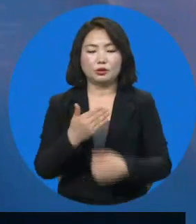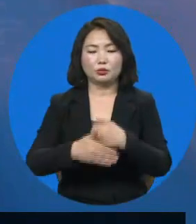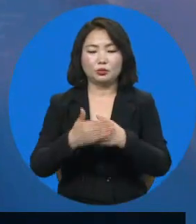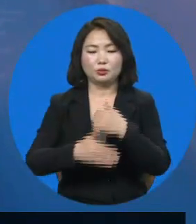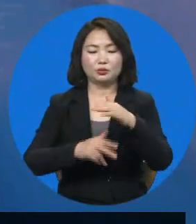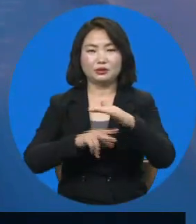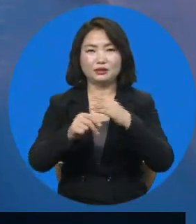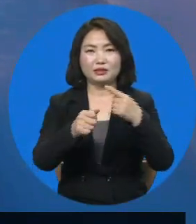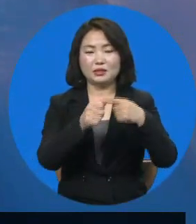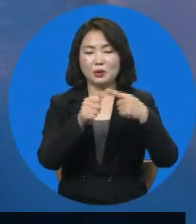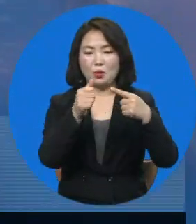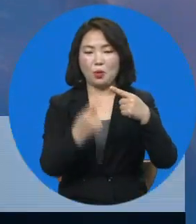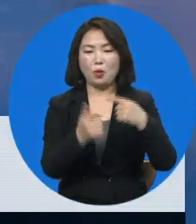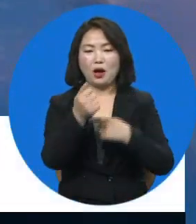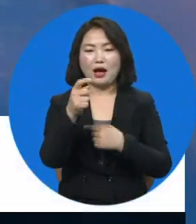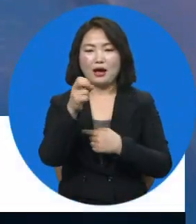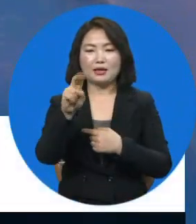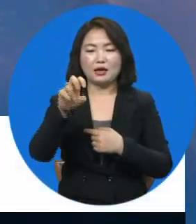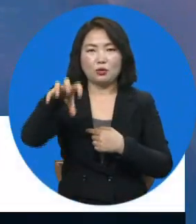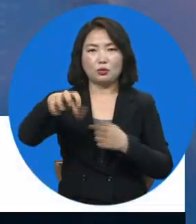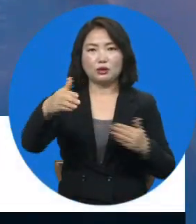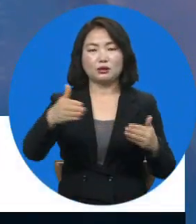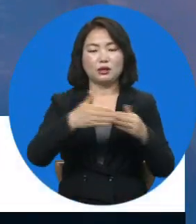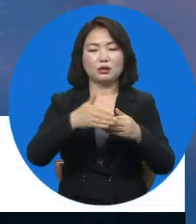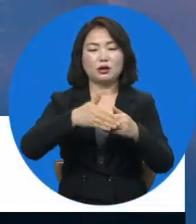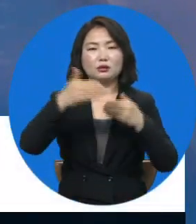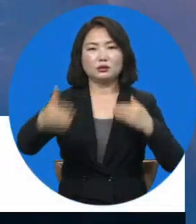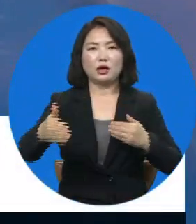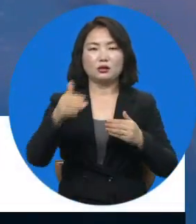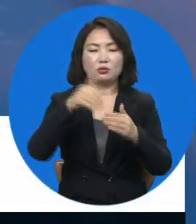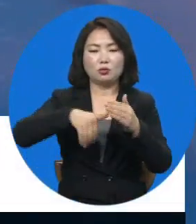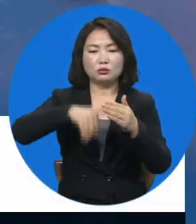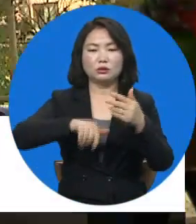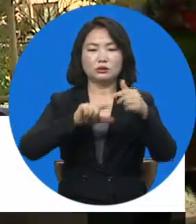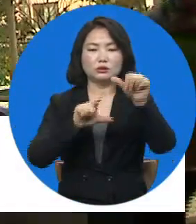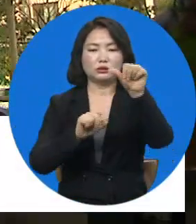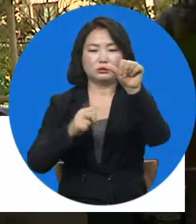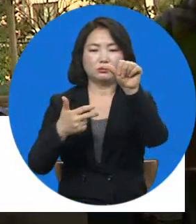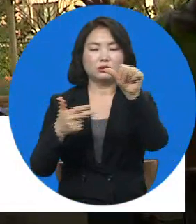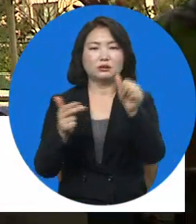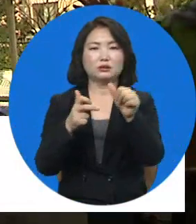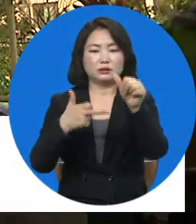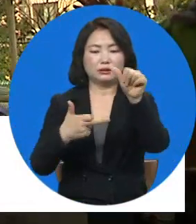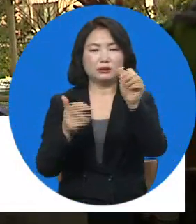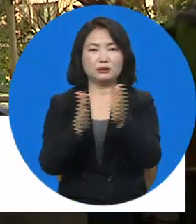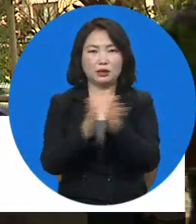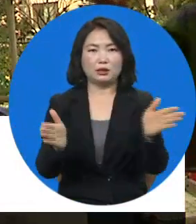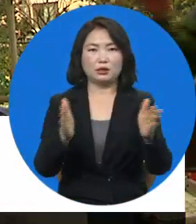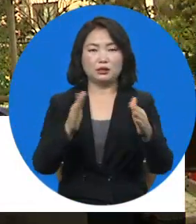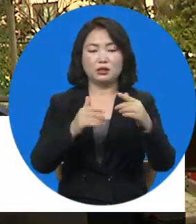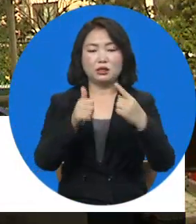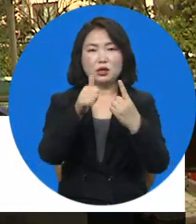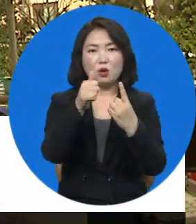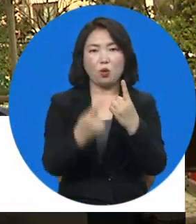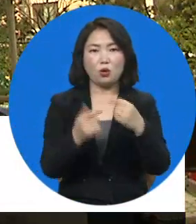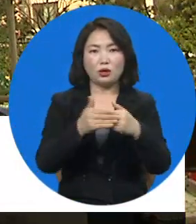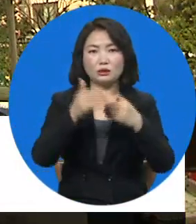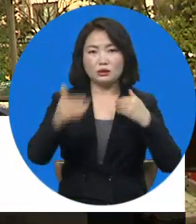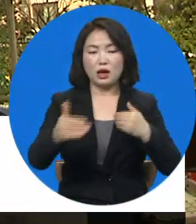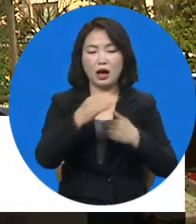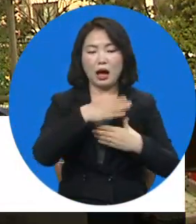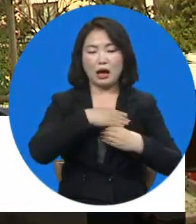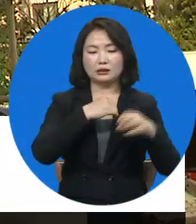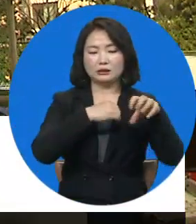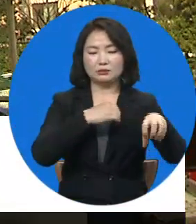대구도시철도 1호선 하양연장 공사가 17 부터 시작됩니다 이 도시철도 1호선 연장 구간인